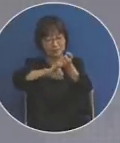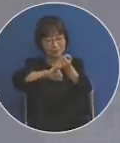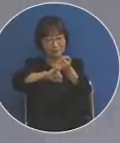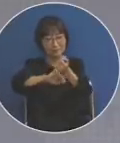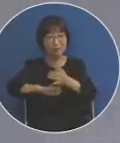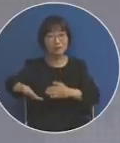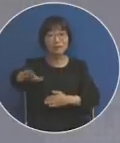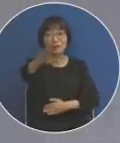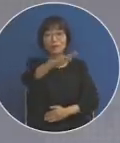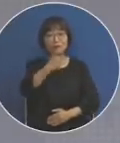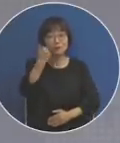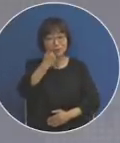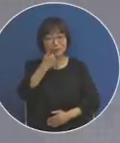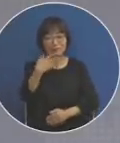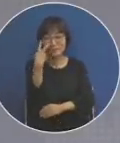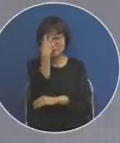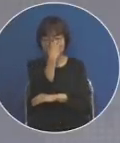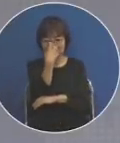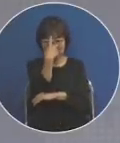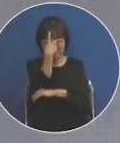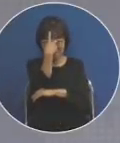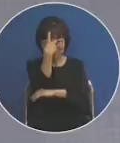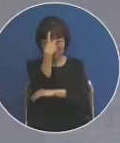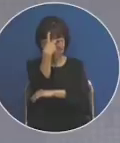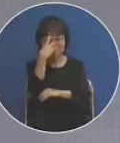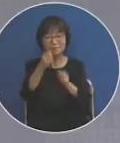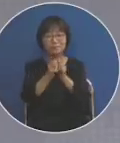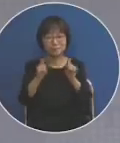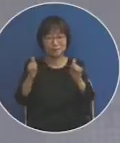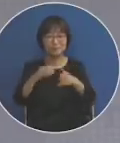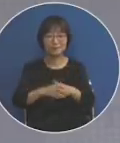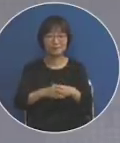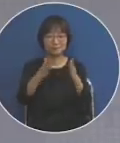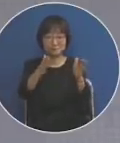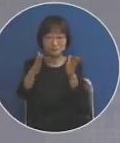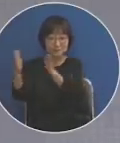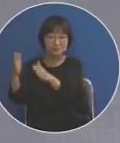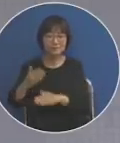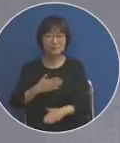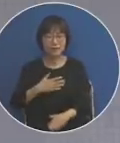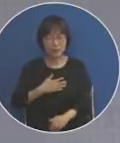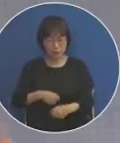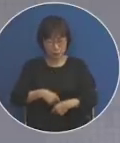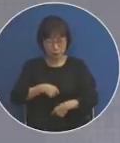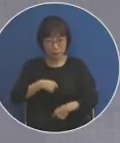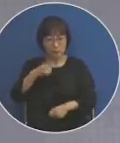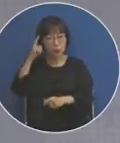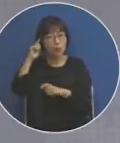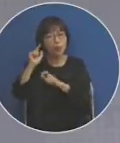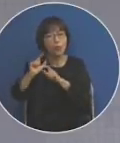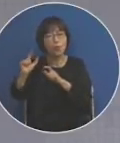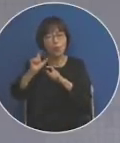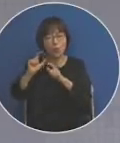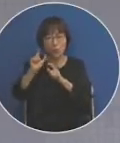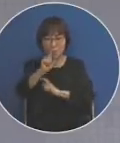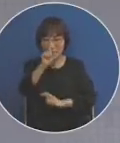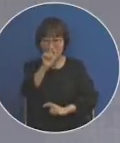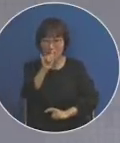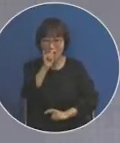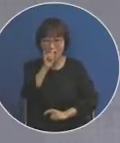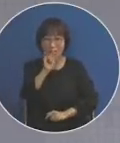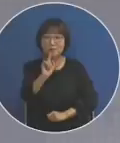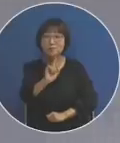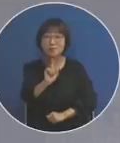watchman. 저는요. 솔직한 고민한 게 있습니다. There is a very honest worry that I used to have. 그게 뭔지 아십니까? Do you know what that is?